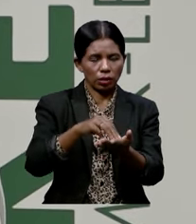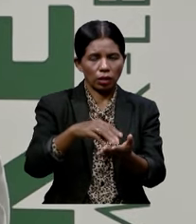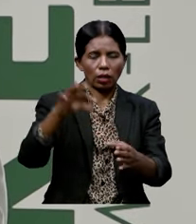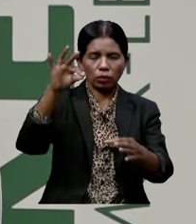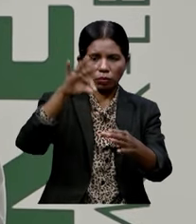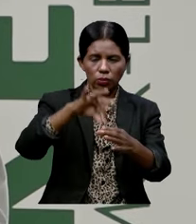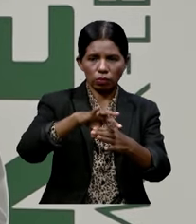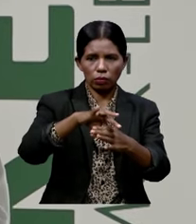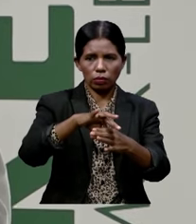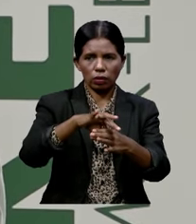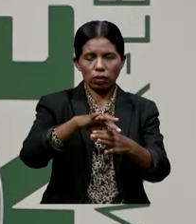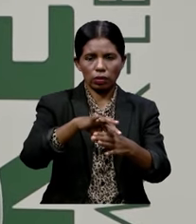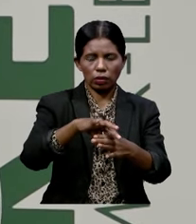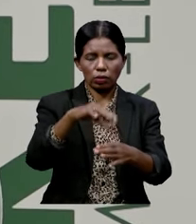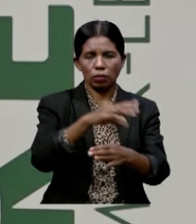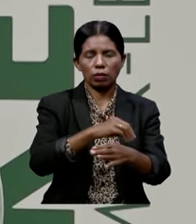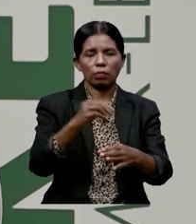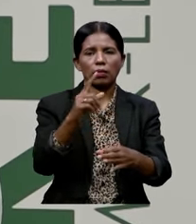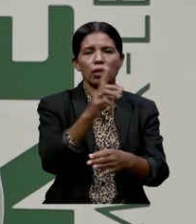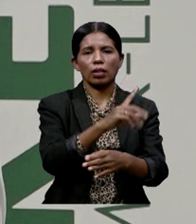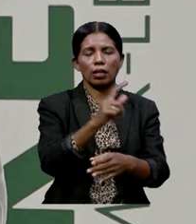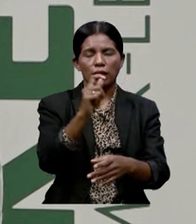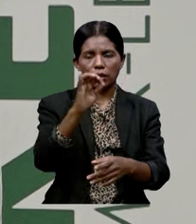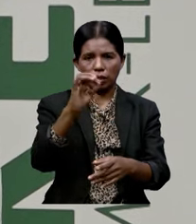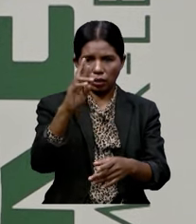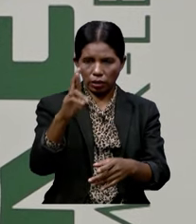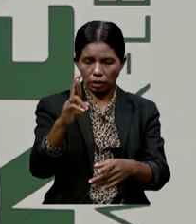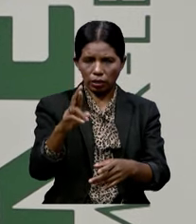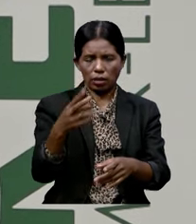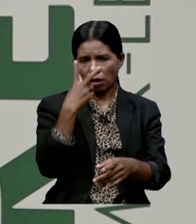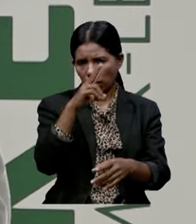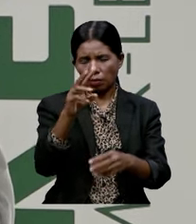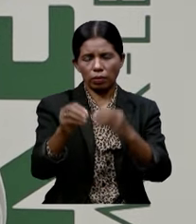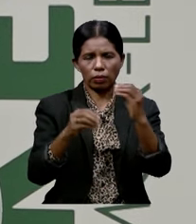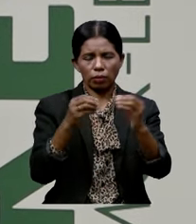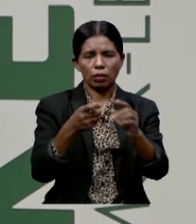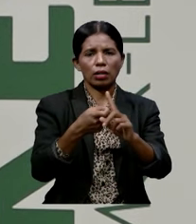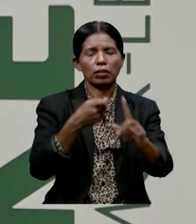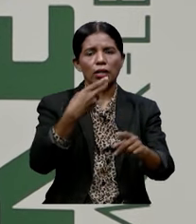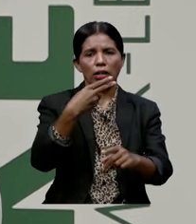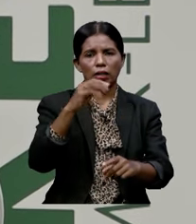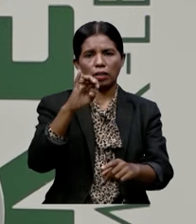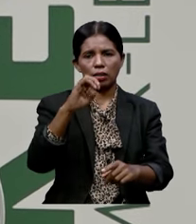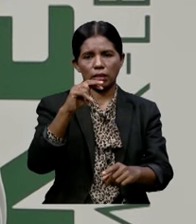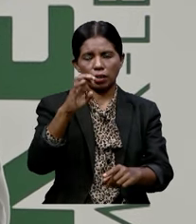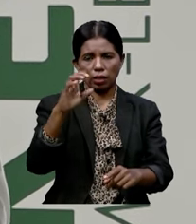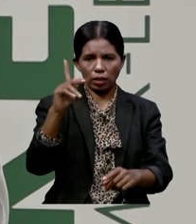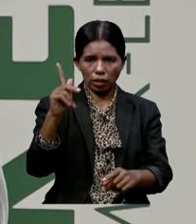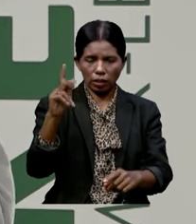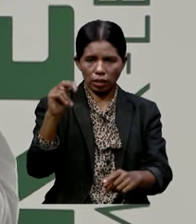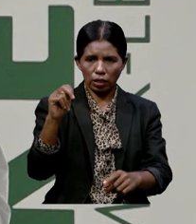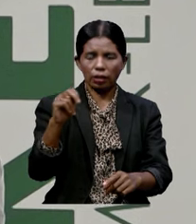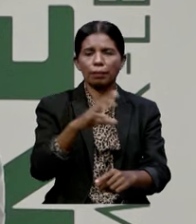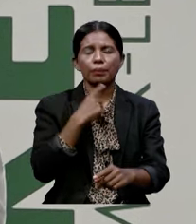ba be bir nini ya ne duni hare mas susi parte hene ke hare mas kata hare